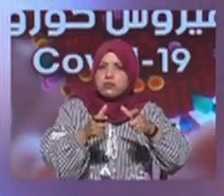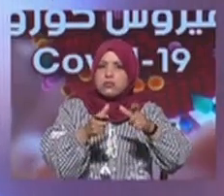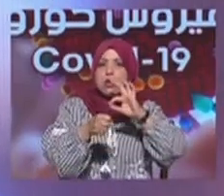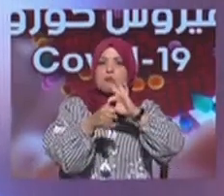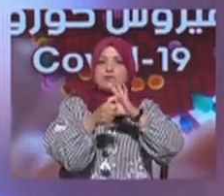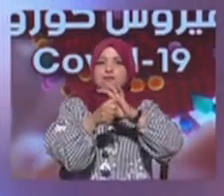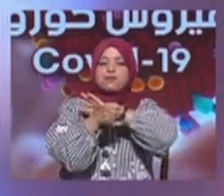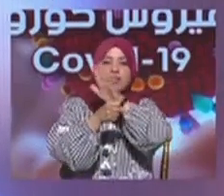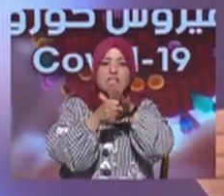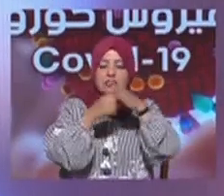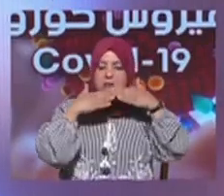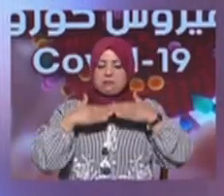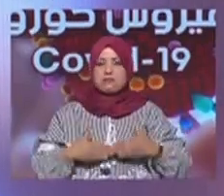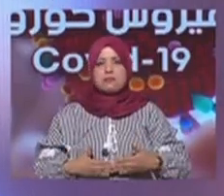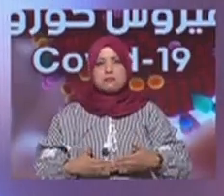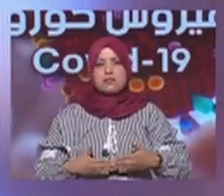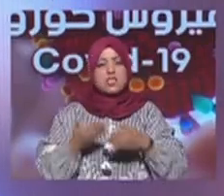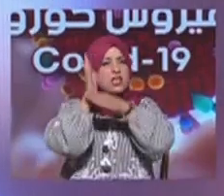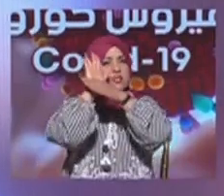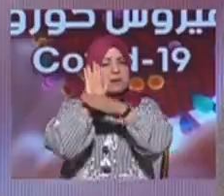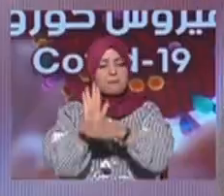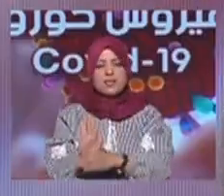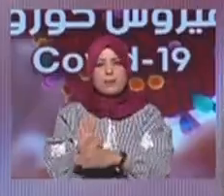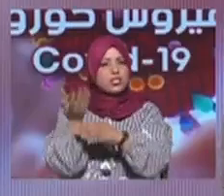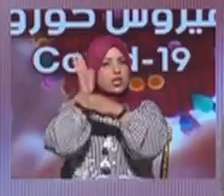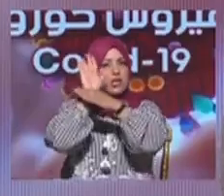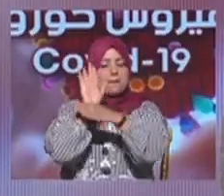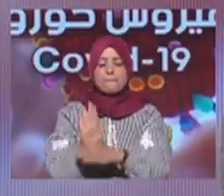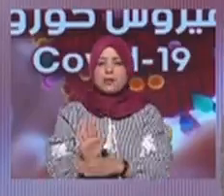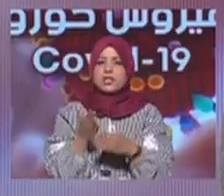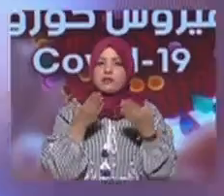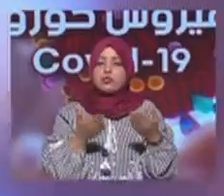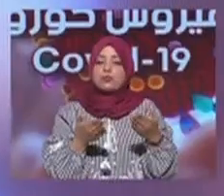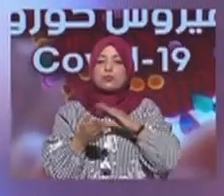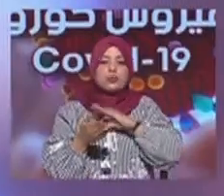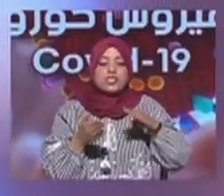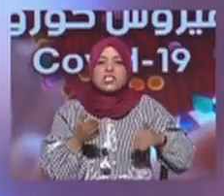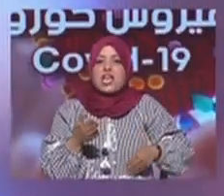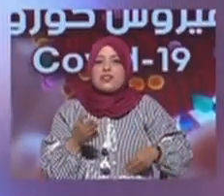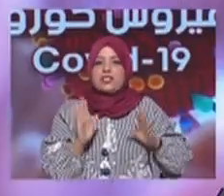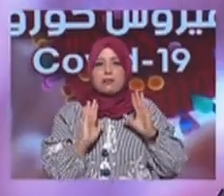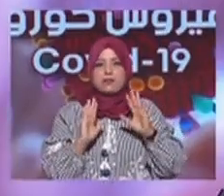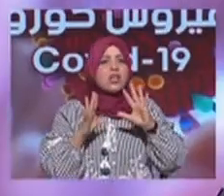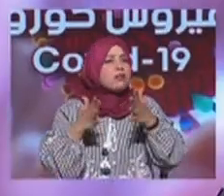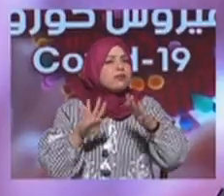ما تحميش بصفه طويله معناها نهائيه مش نهائيه معناها